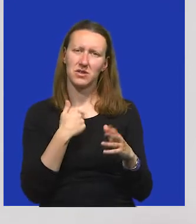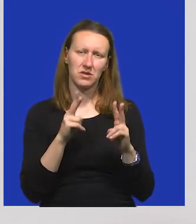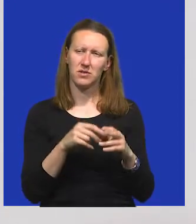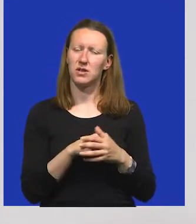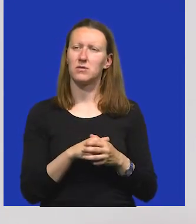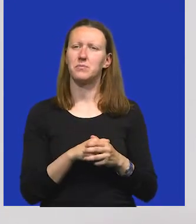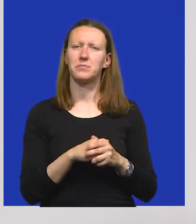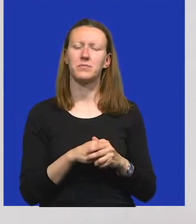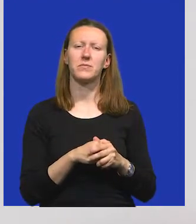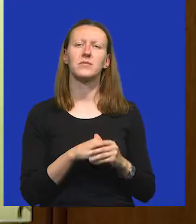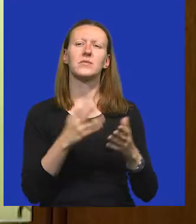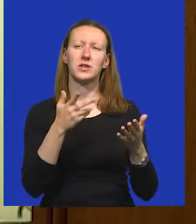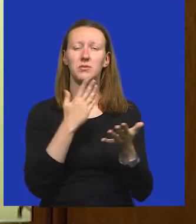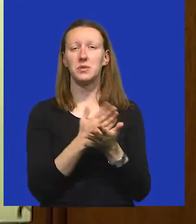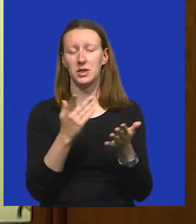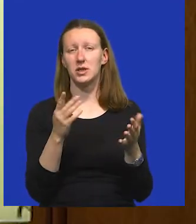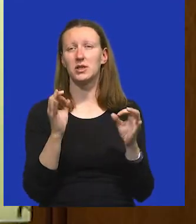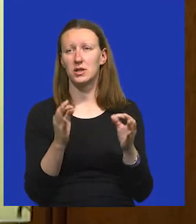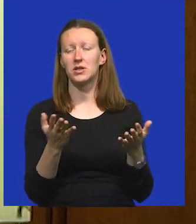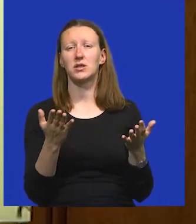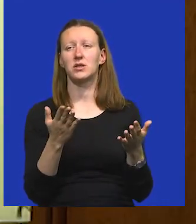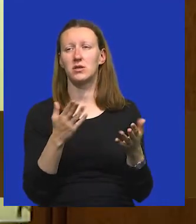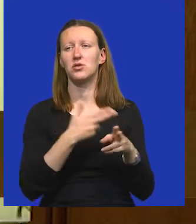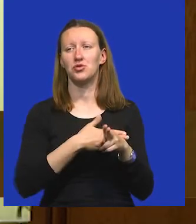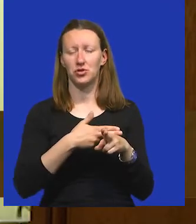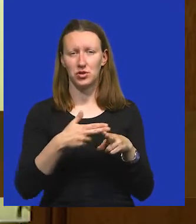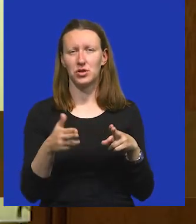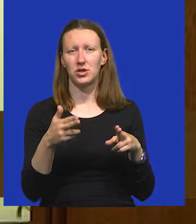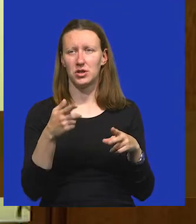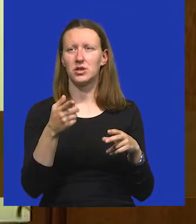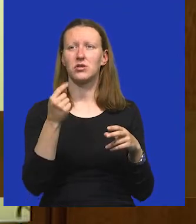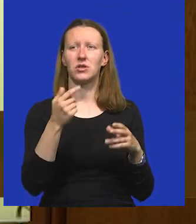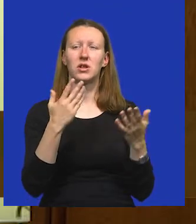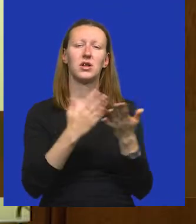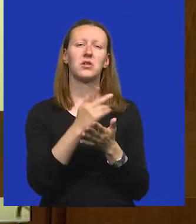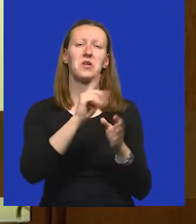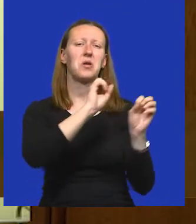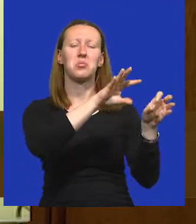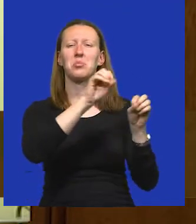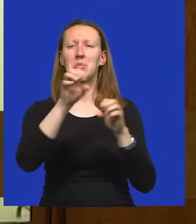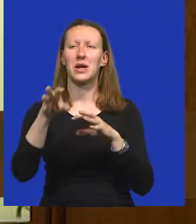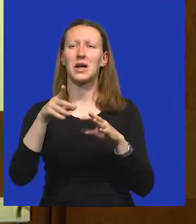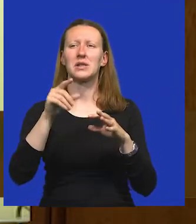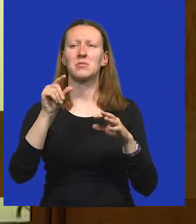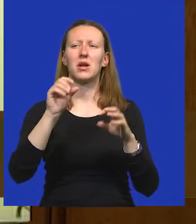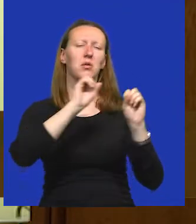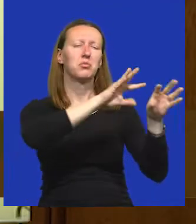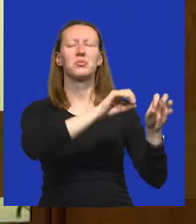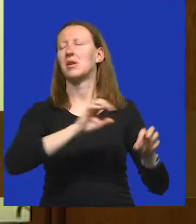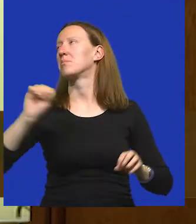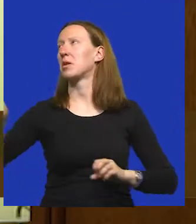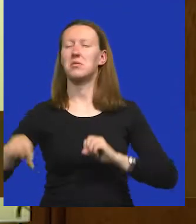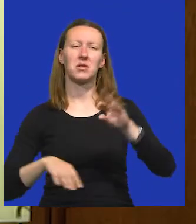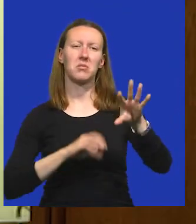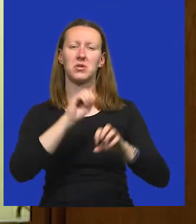mi piace, ecco. Probabilmente sarà sicuro più netto la città di Dignano, perché se no si buttava di qua della se